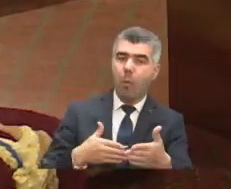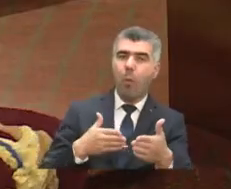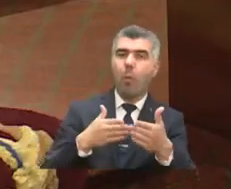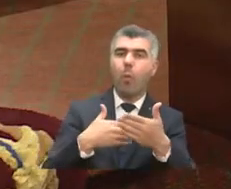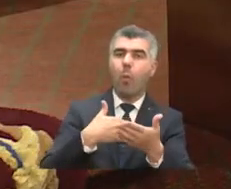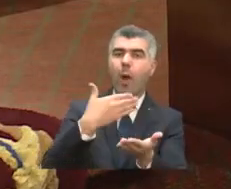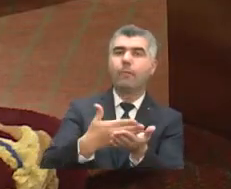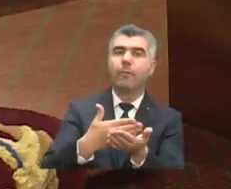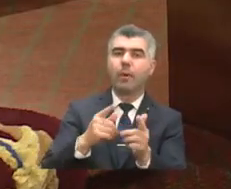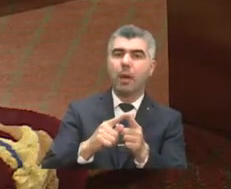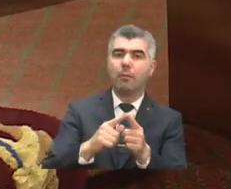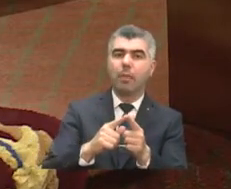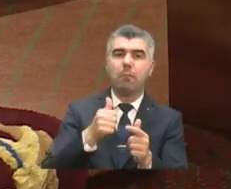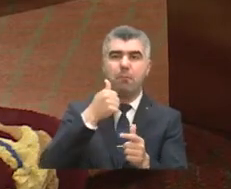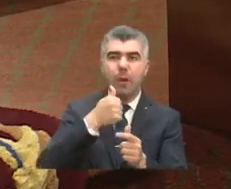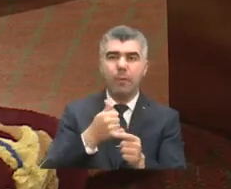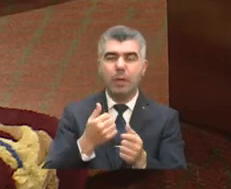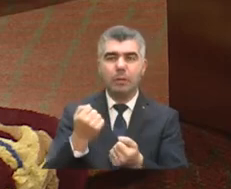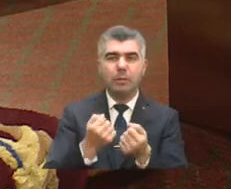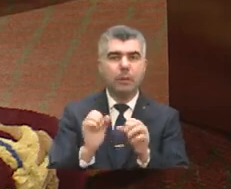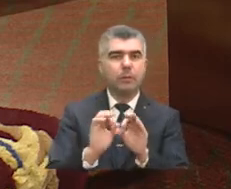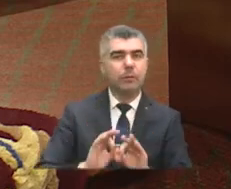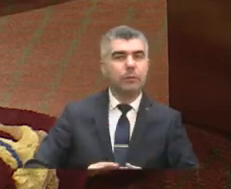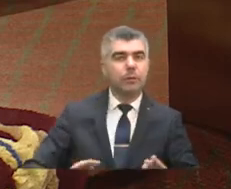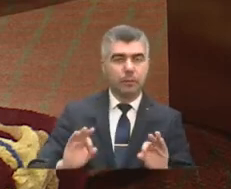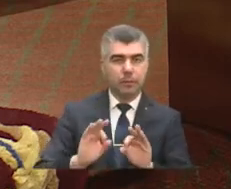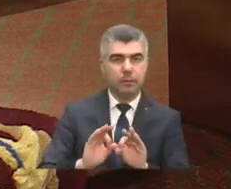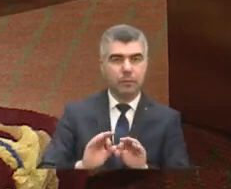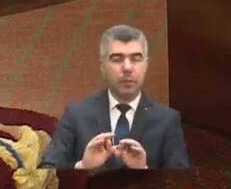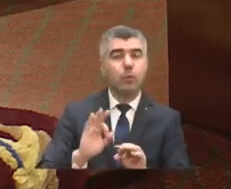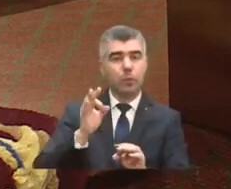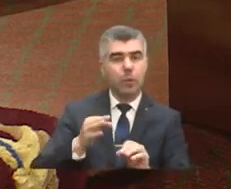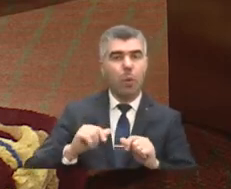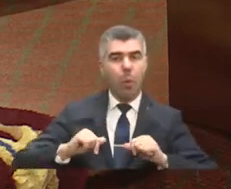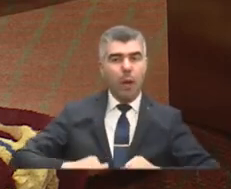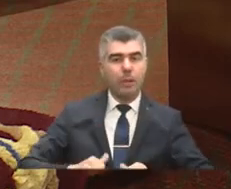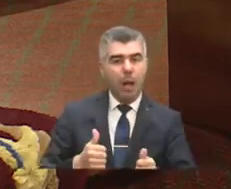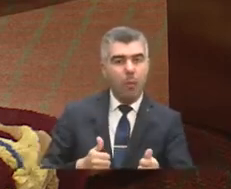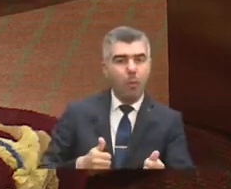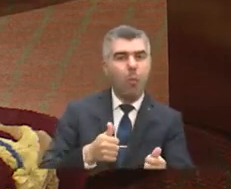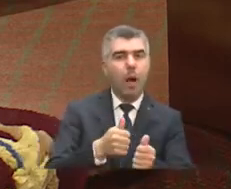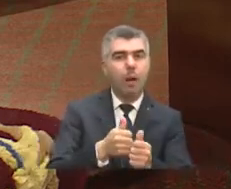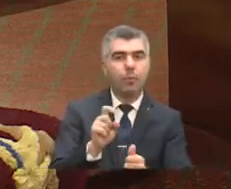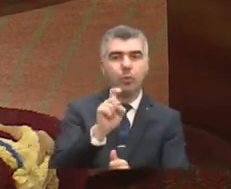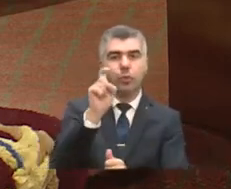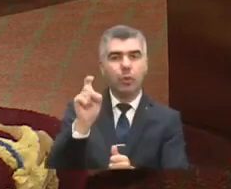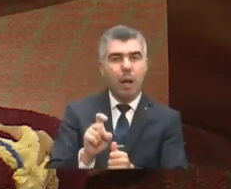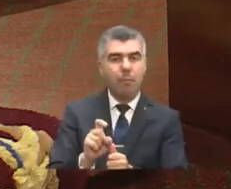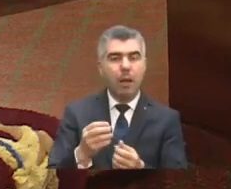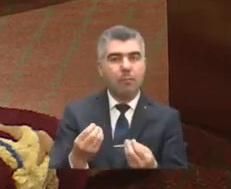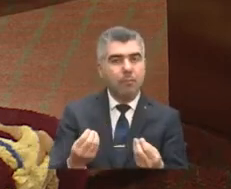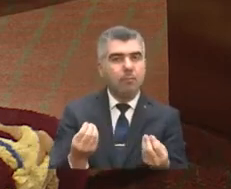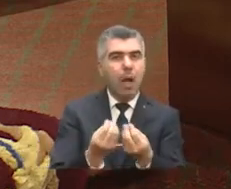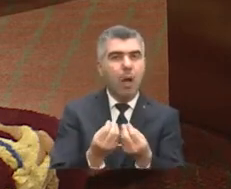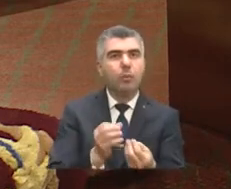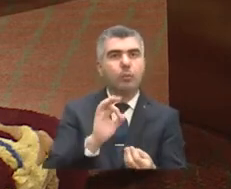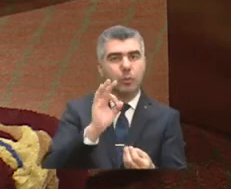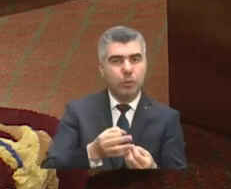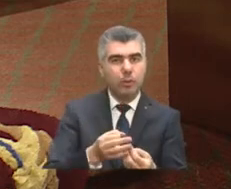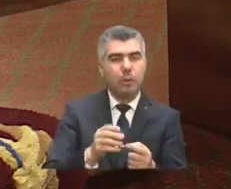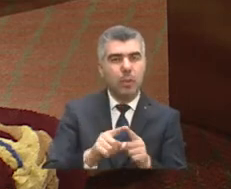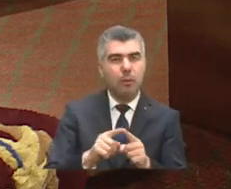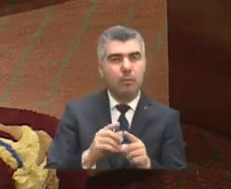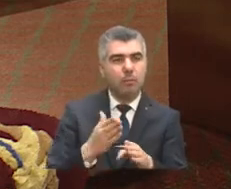السري، كما ان الوزاره على استعداد لمواكبه الجماعه الترابيه من اجل ممارسه اختصاصاتها الذاتيه في مجال